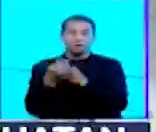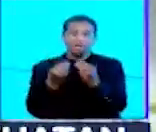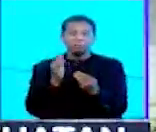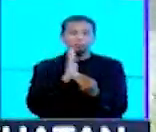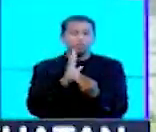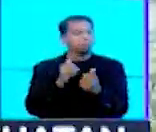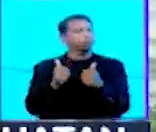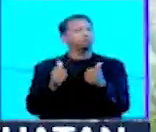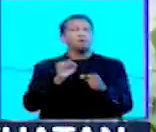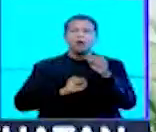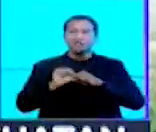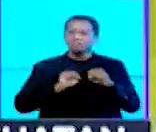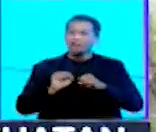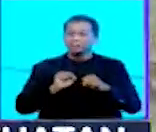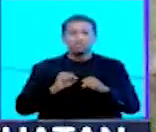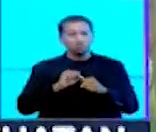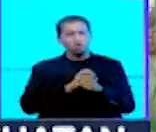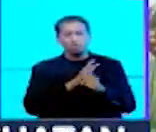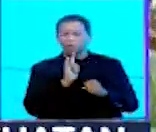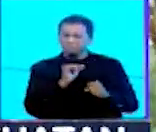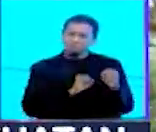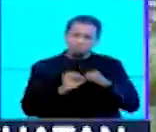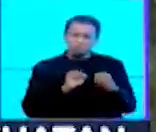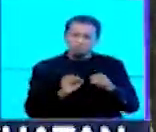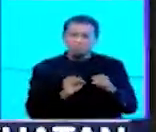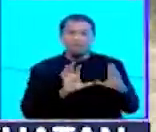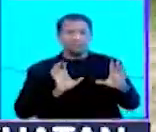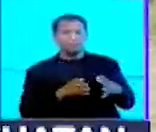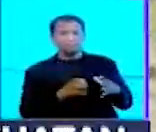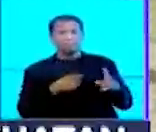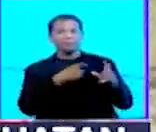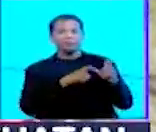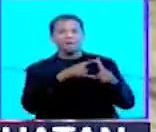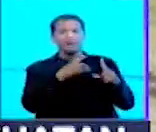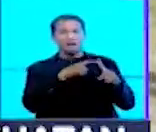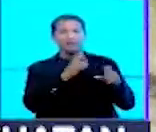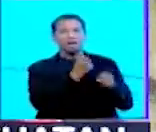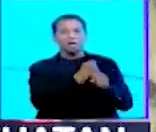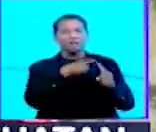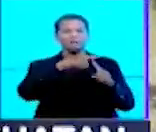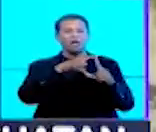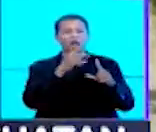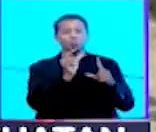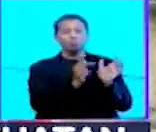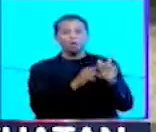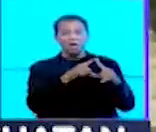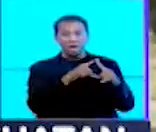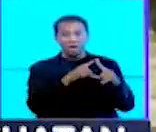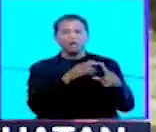penanggulangan COVID-19. Tergabung dalam Karang Taruna, mereka menjadi relawan sadar protokol kesehatan untuk